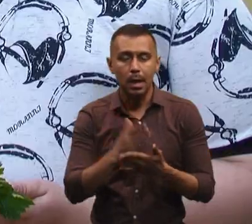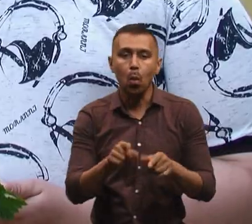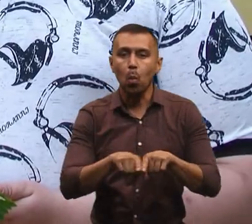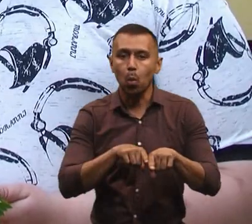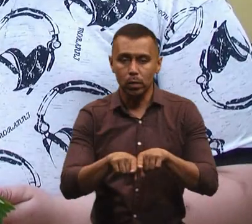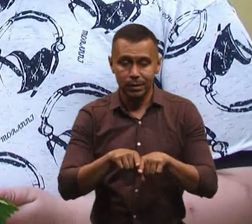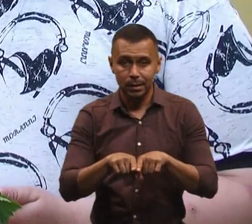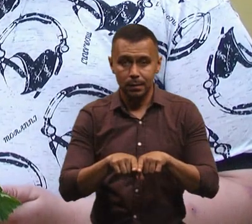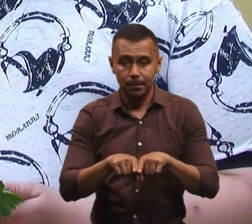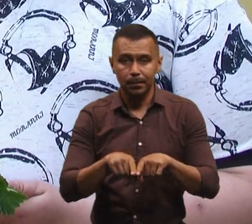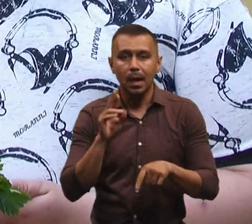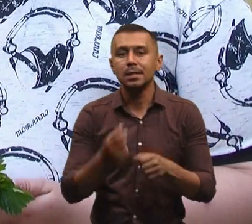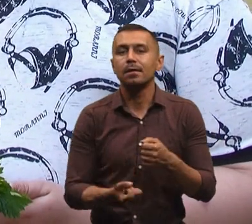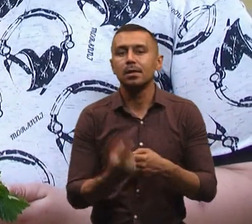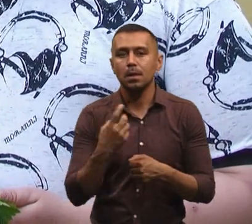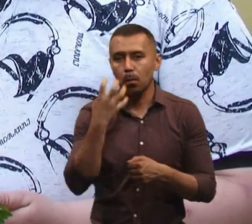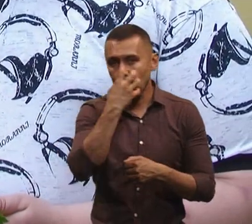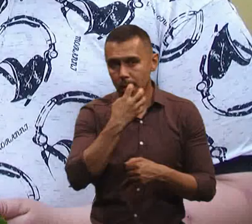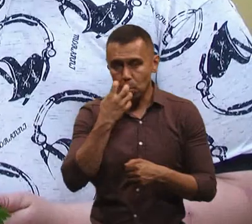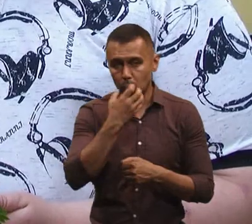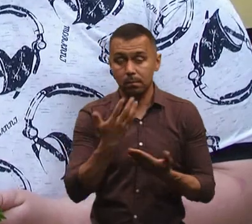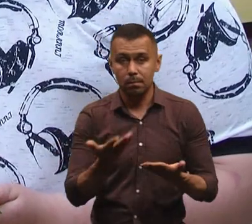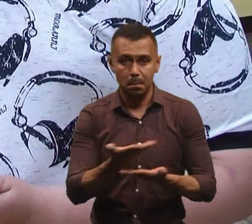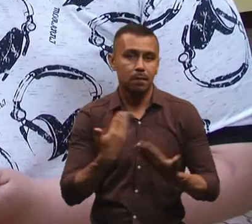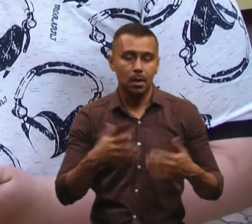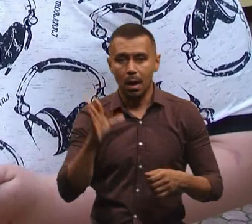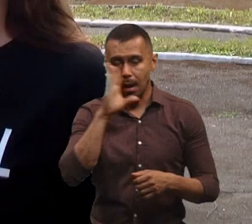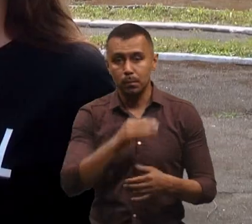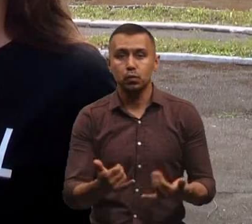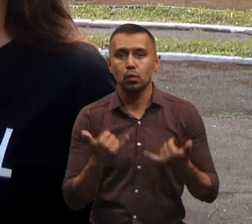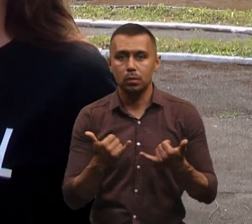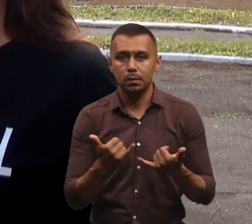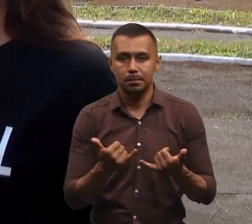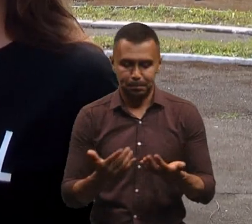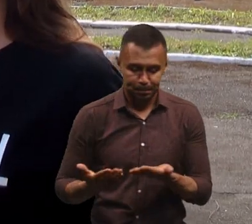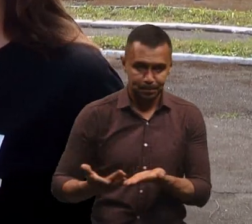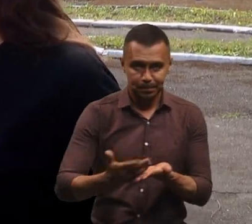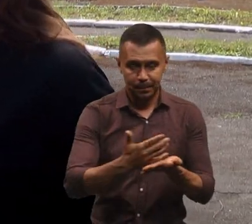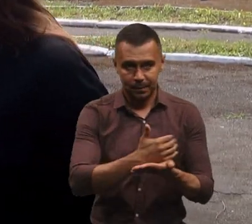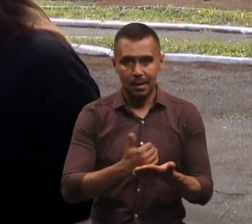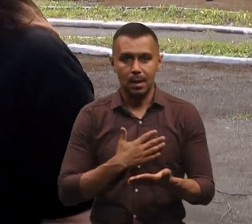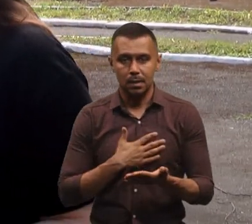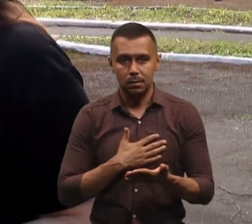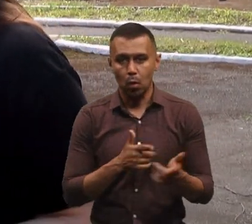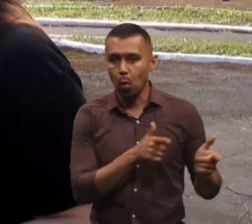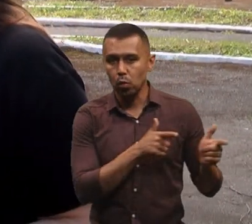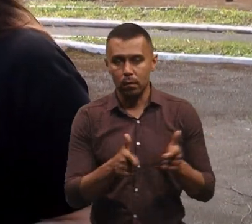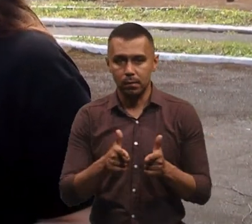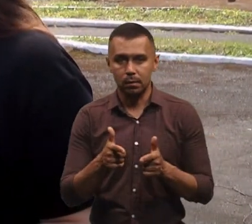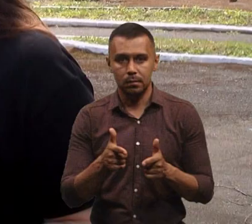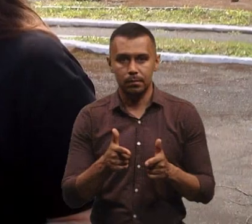огірочки, як з'явилася помідорка. Ми вже змогли сьогодні зірвати наші дозрівші